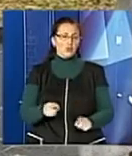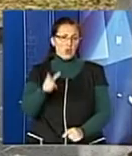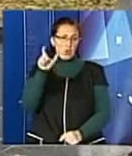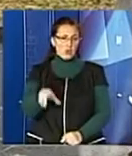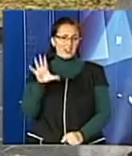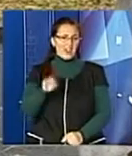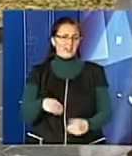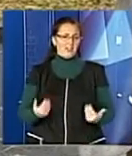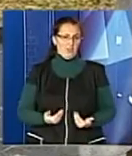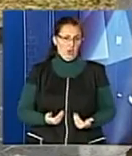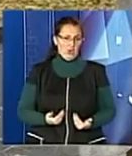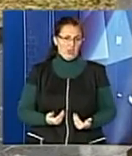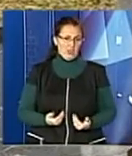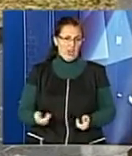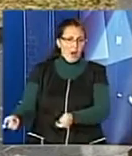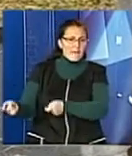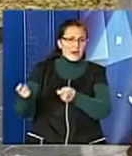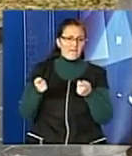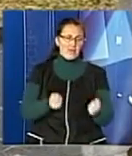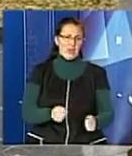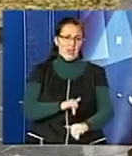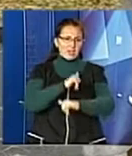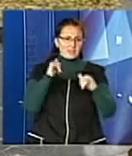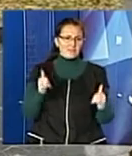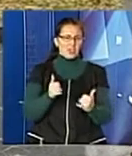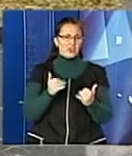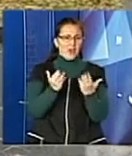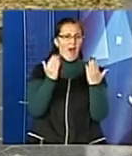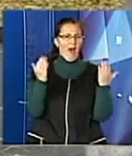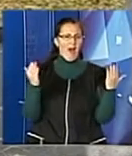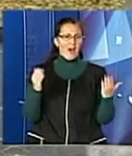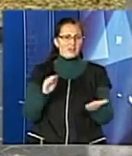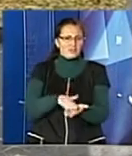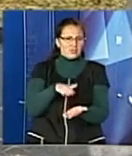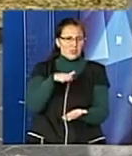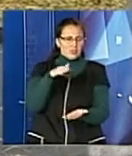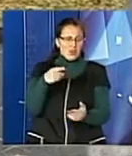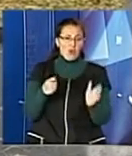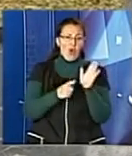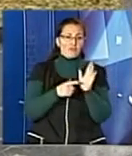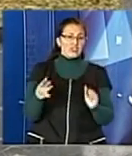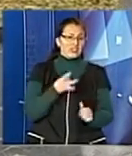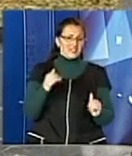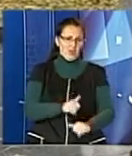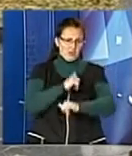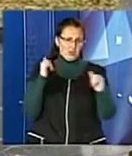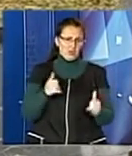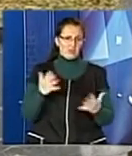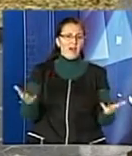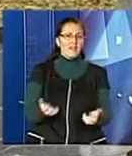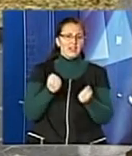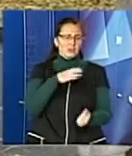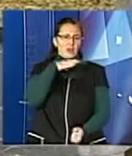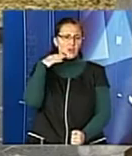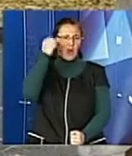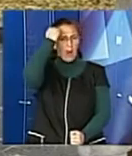людина все життя звозила, збільшила галерейну збірку в 6 раз, врятувала стільки пам'яток